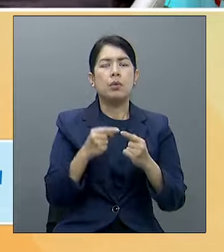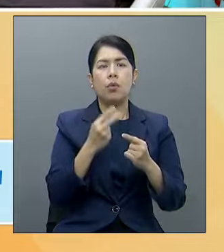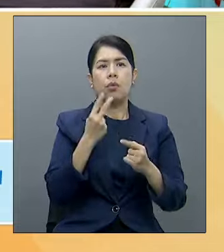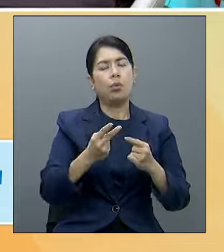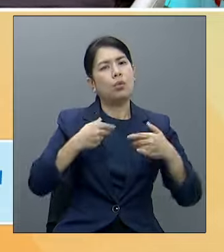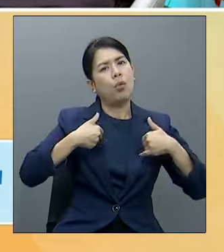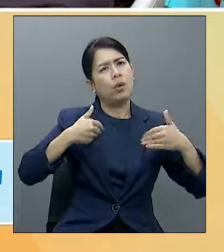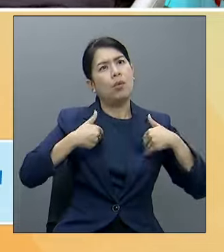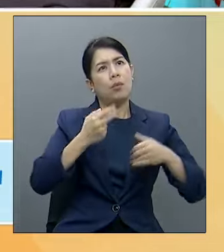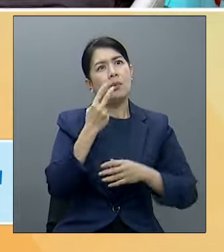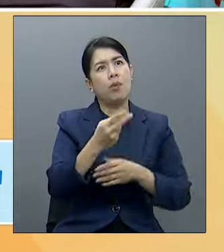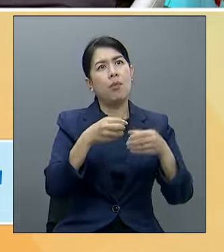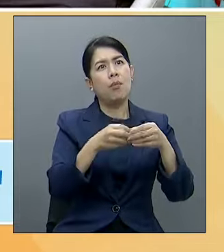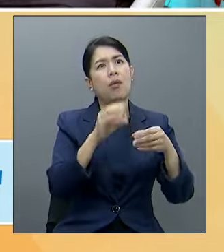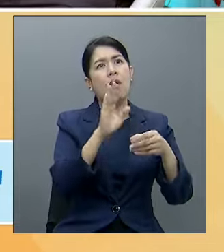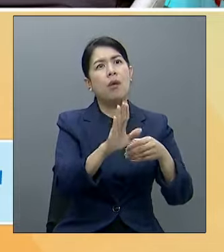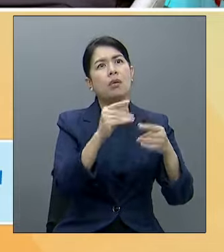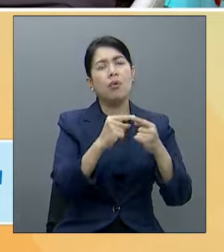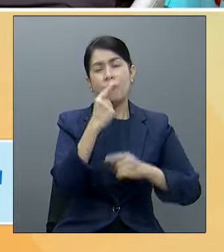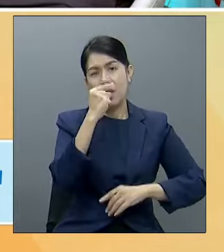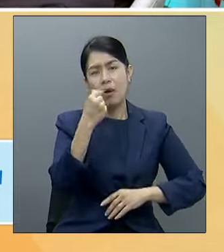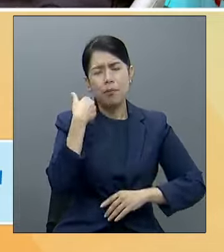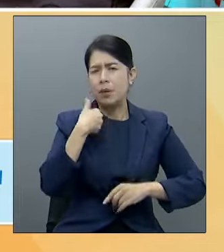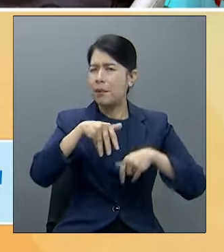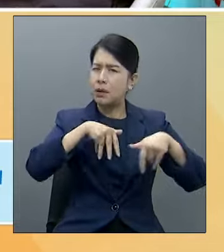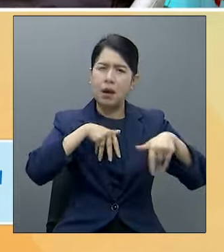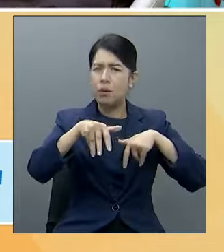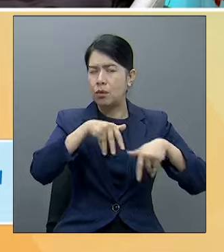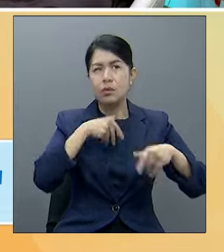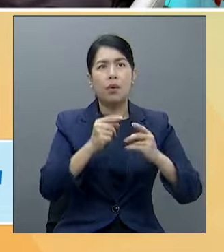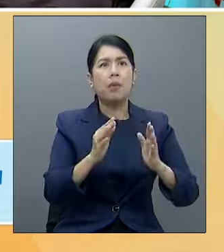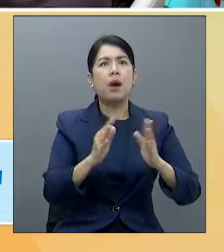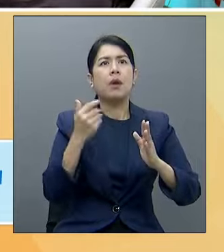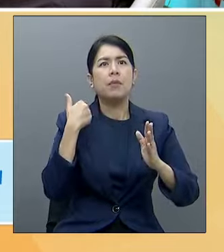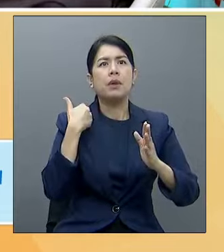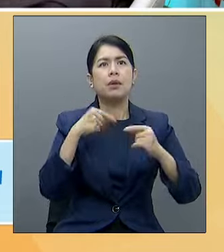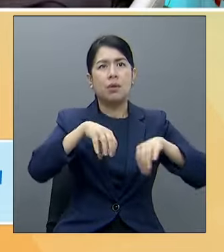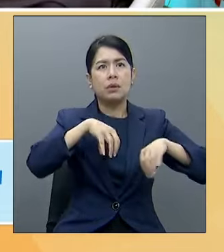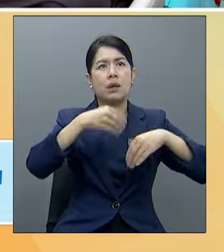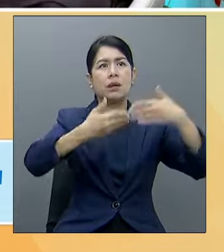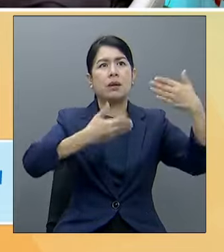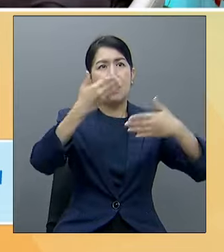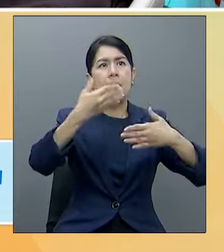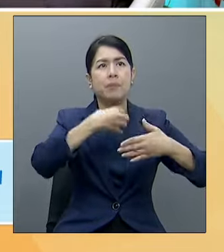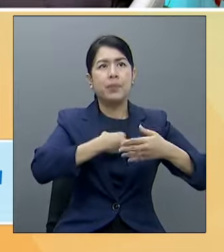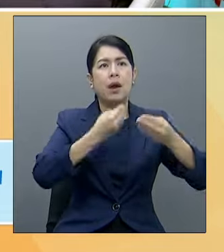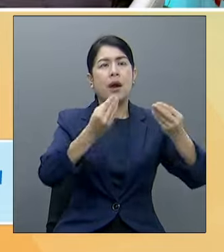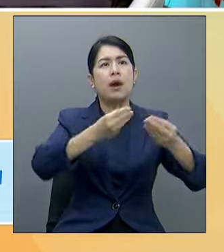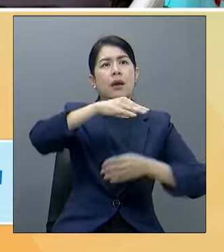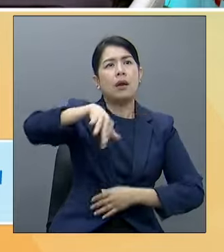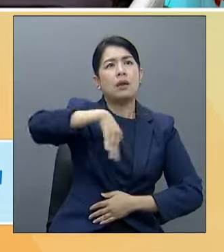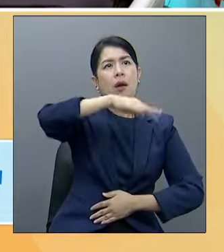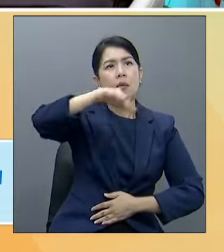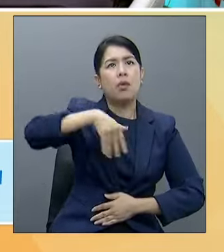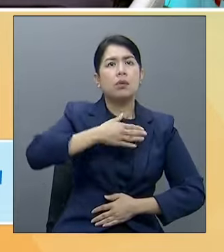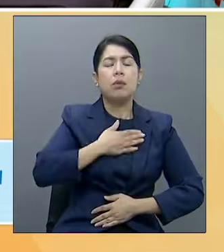งเห็นทุกคนมีส่วนร่วมเพราะฉะนั้นนะคะกิจกรรมของ Bangkok Pride ที่แตกต่างก็คือเราต้องการให้ทุกคนน่ะได้โชว์ความเป็นตัว